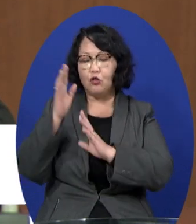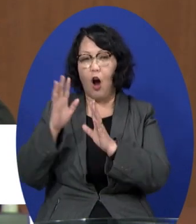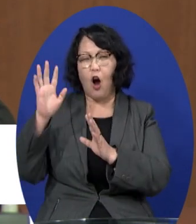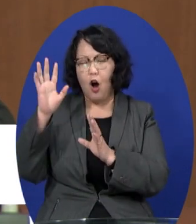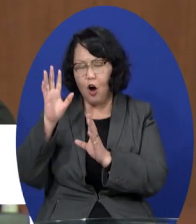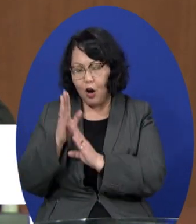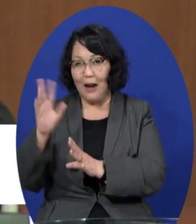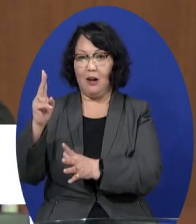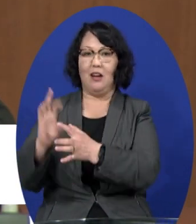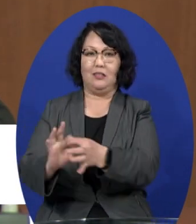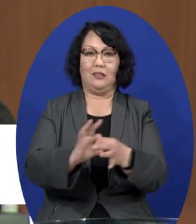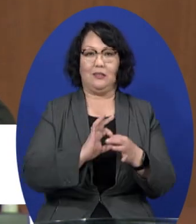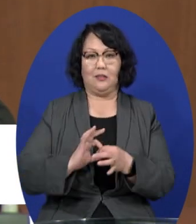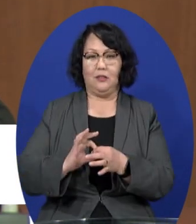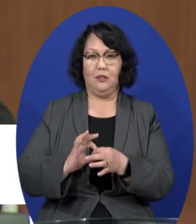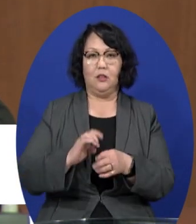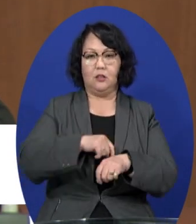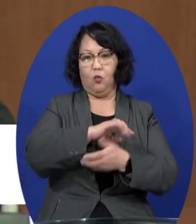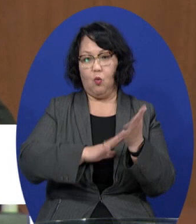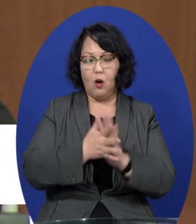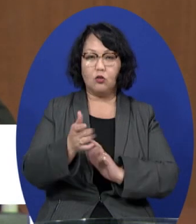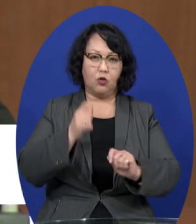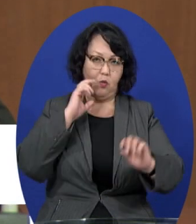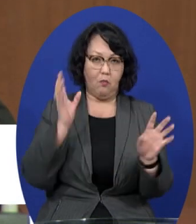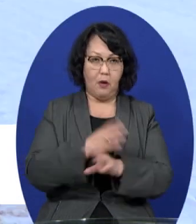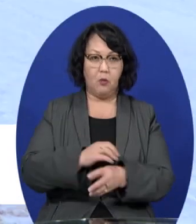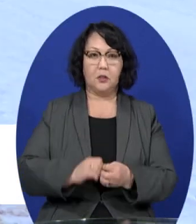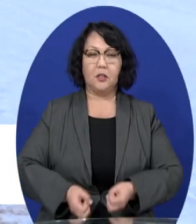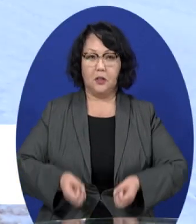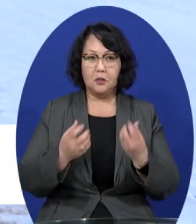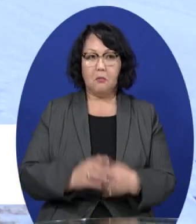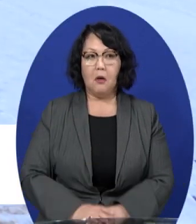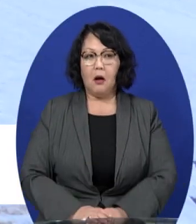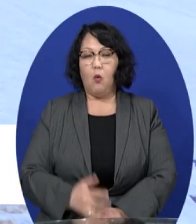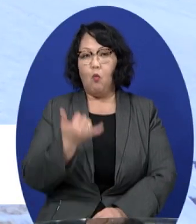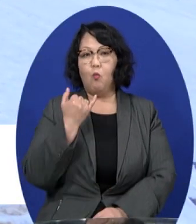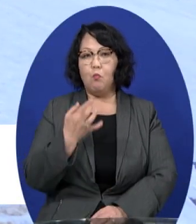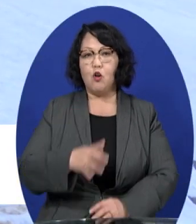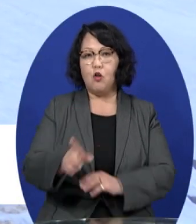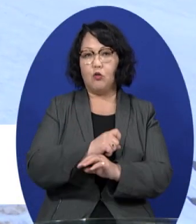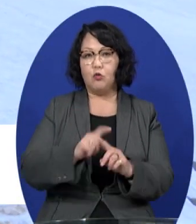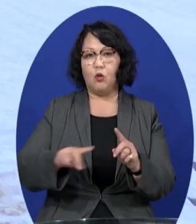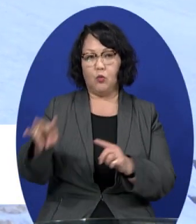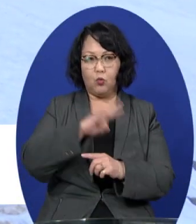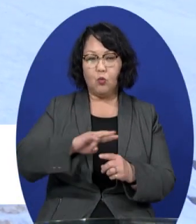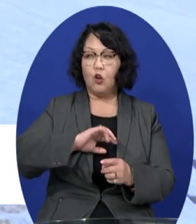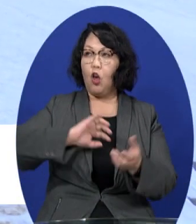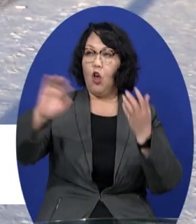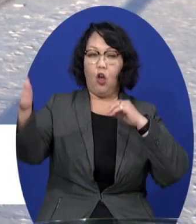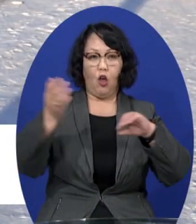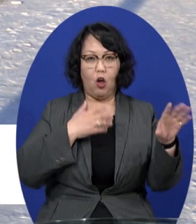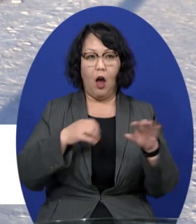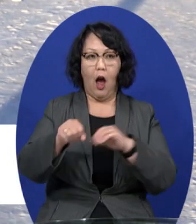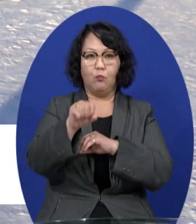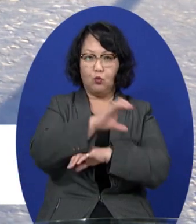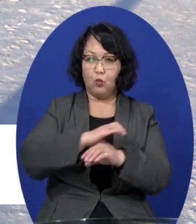бол одоо ингээд энэ журмаараа шууд цагаа өөр ингээд зохицуулагдаад өгж байгаа юм аа. Улаанбаатар хотоос орон нутг руу гарах болон аймаг